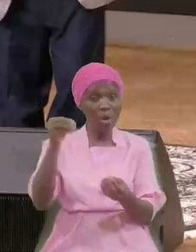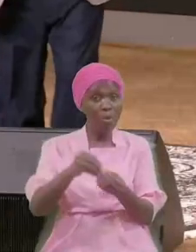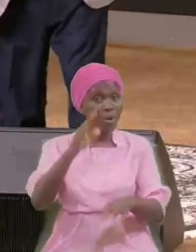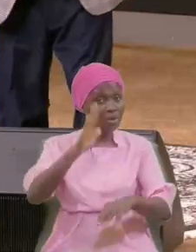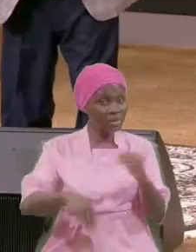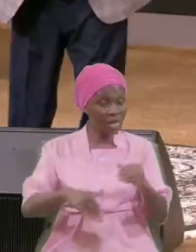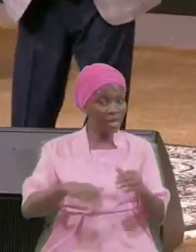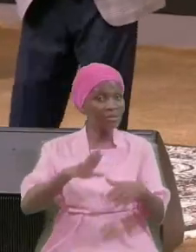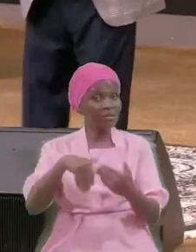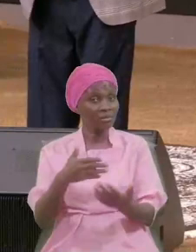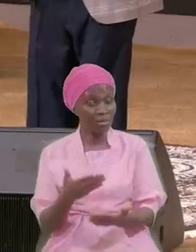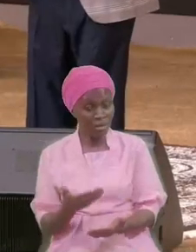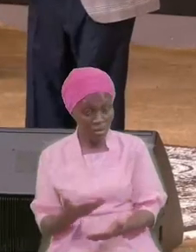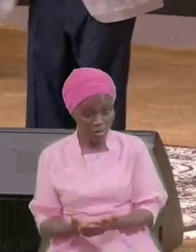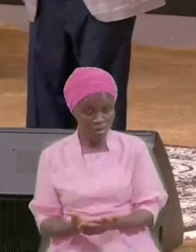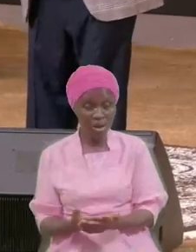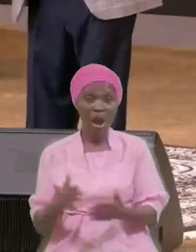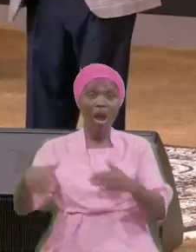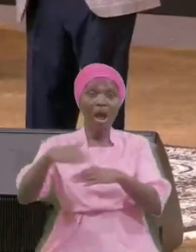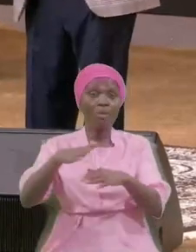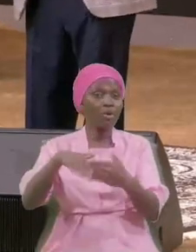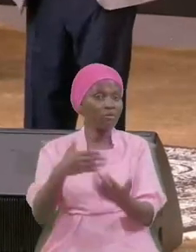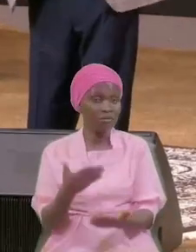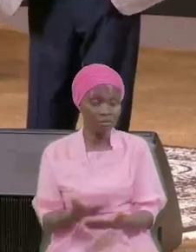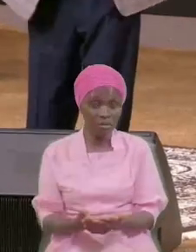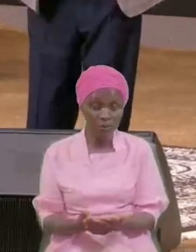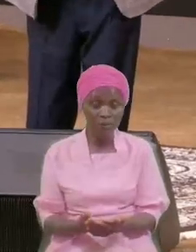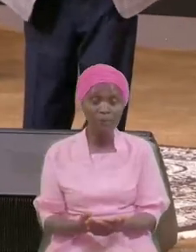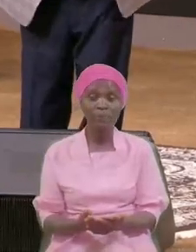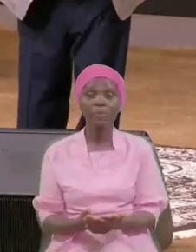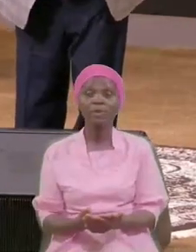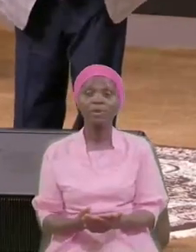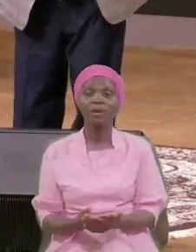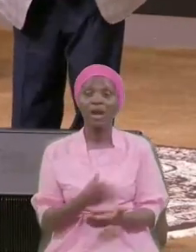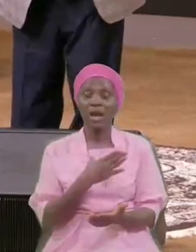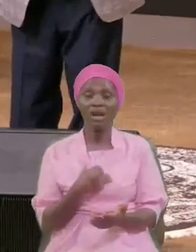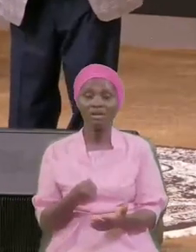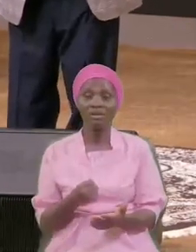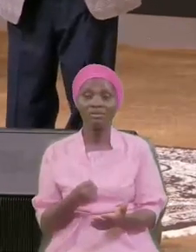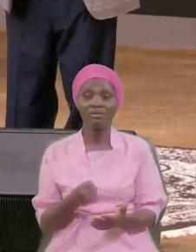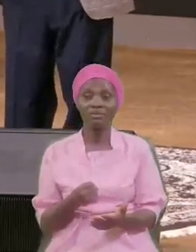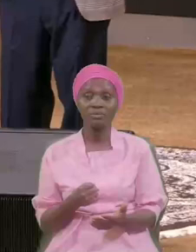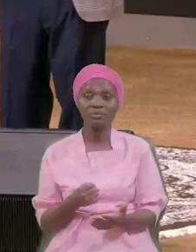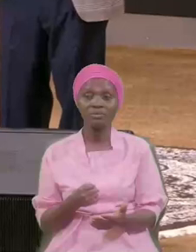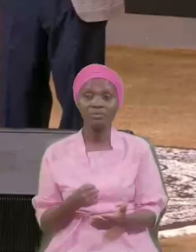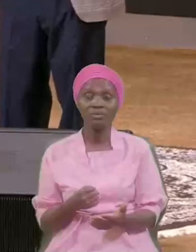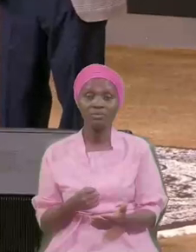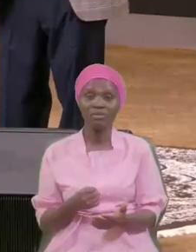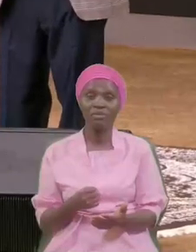l'état de la voie dans notre pays et dans d'autres pays, et vous allez prendre ceci et cela,